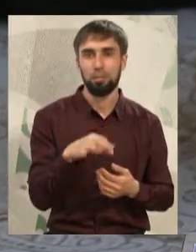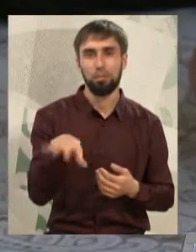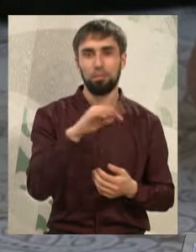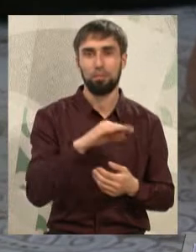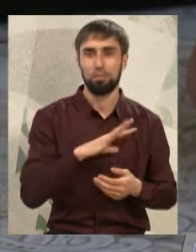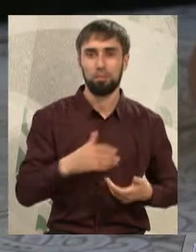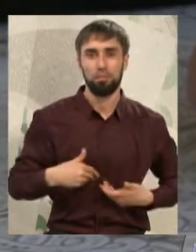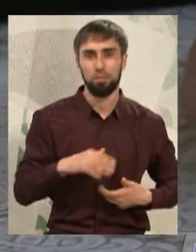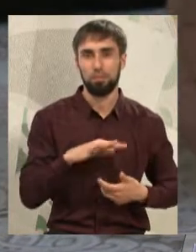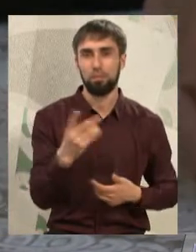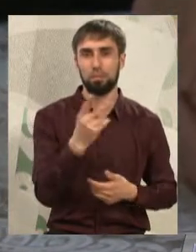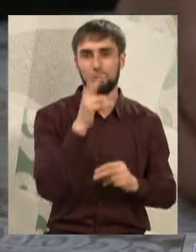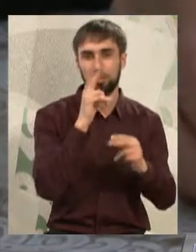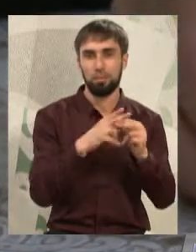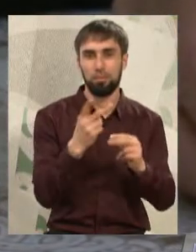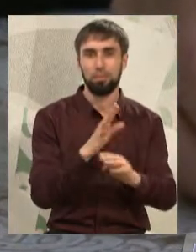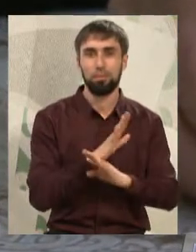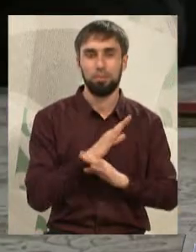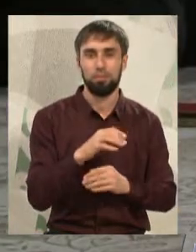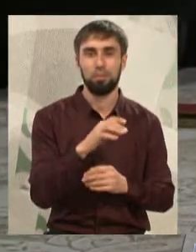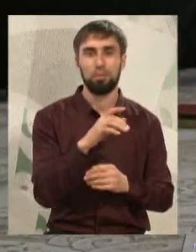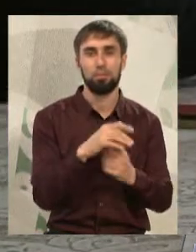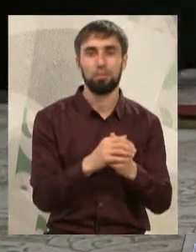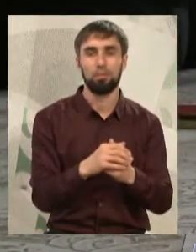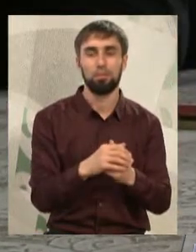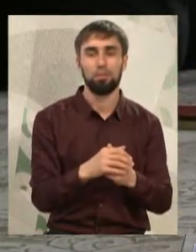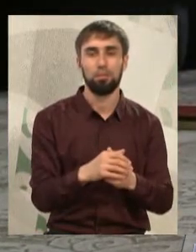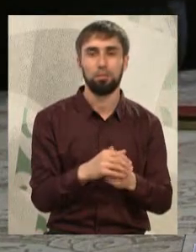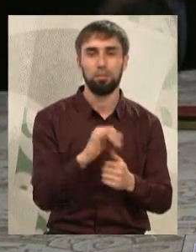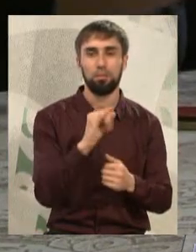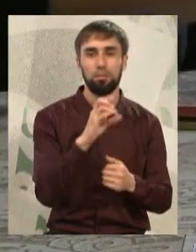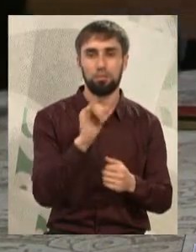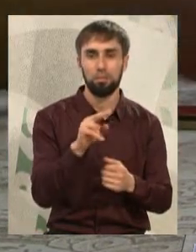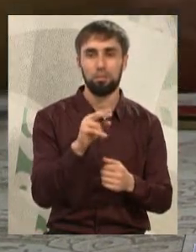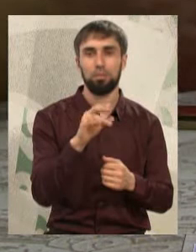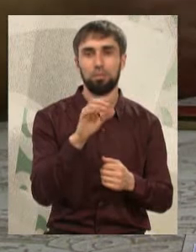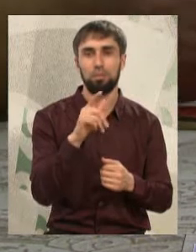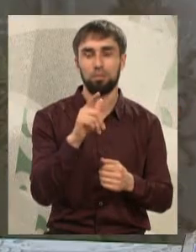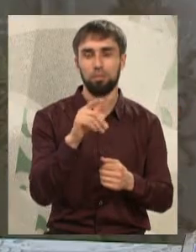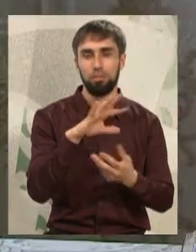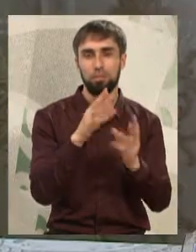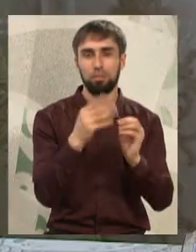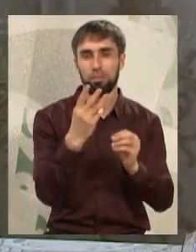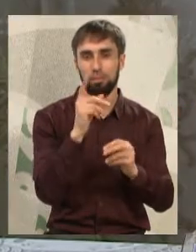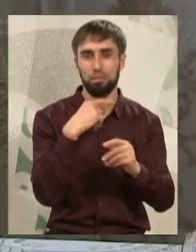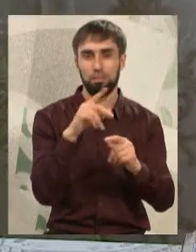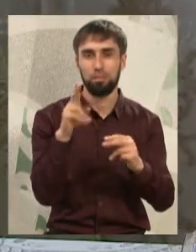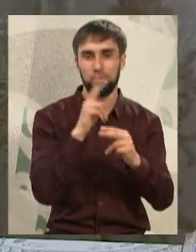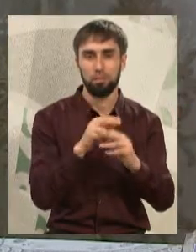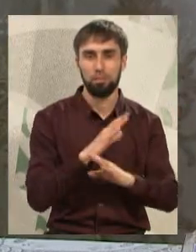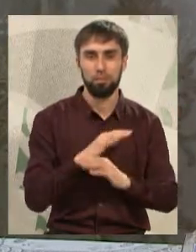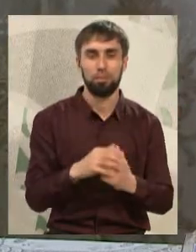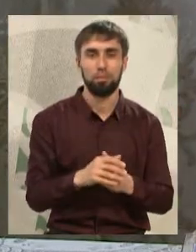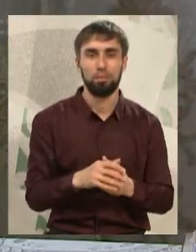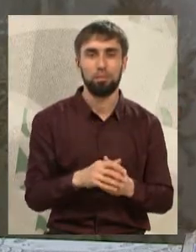всем. Братья Гасаровы Ахмед Сагеевич, Алаудин Саипович и Юсуп Садакеевич пропали без вести. Службу начал в